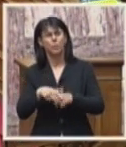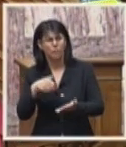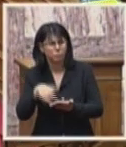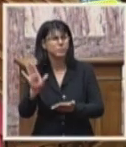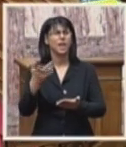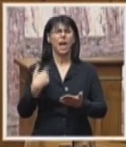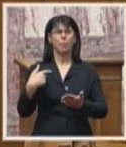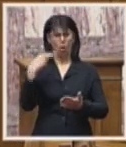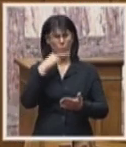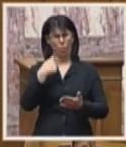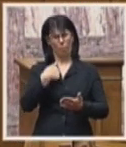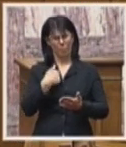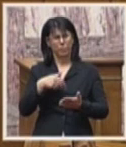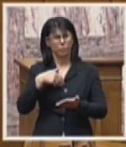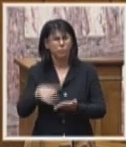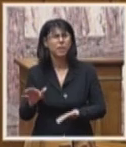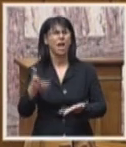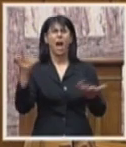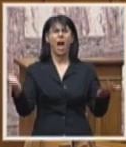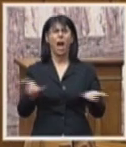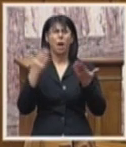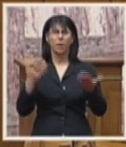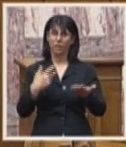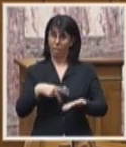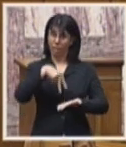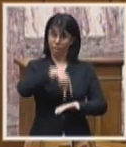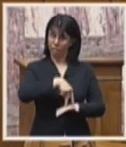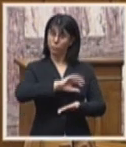χρέος. Θα έχουμε σταθεί στα πόδια μας.